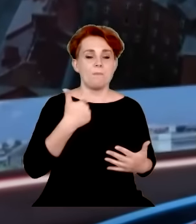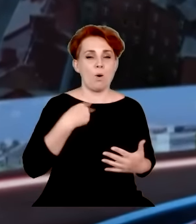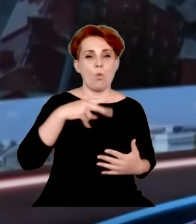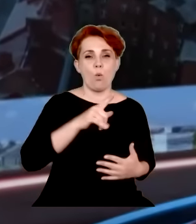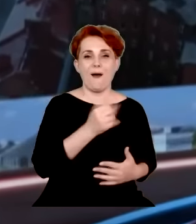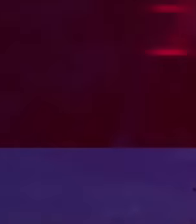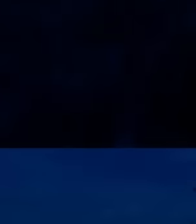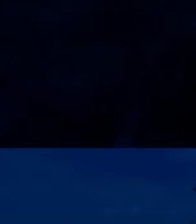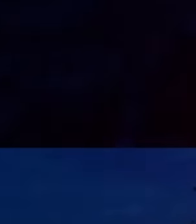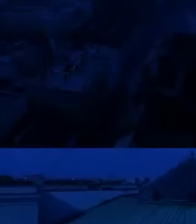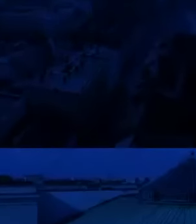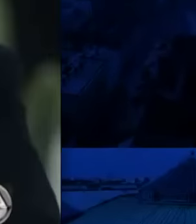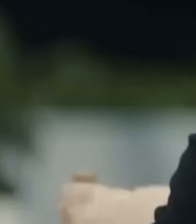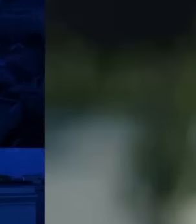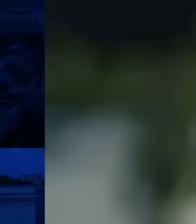jo!